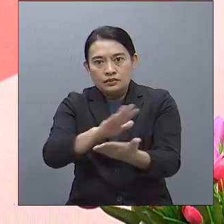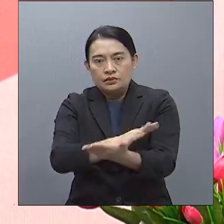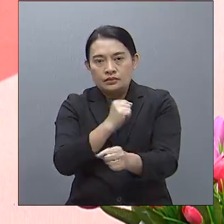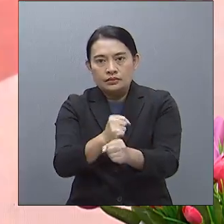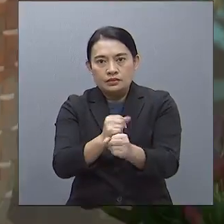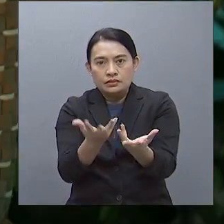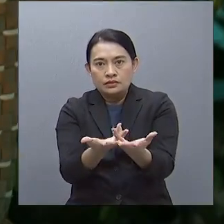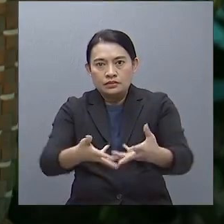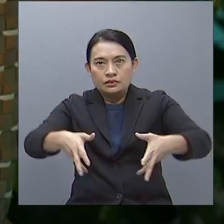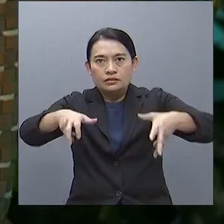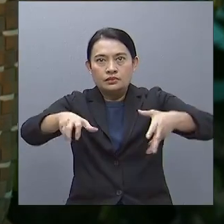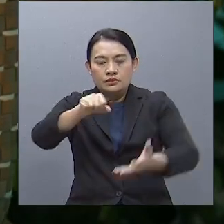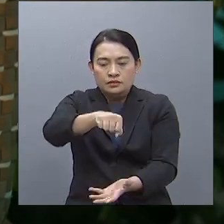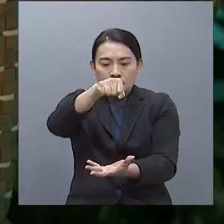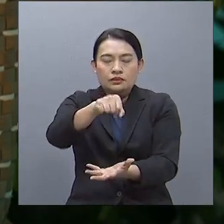ครับ